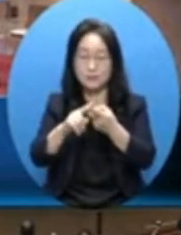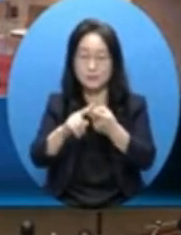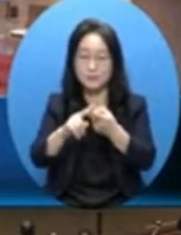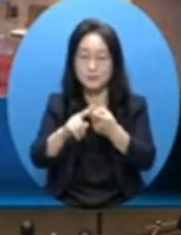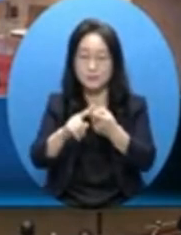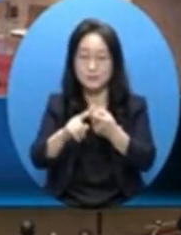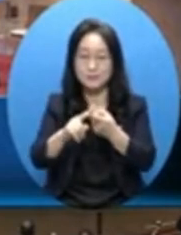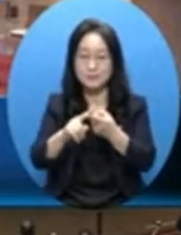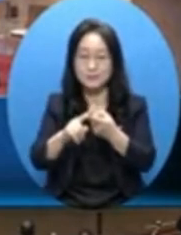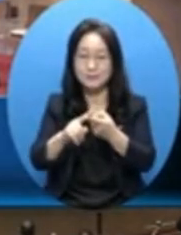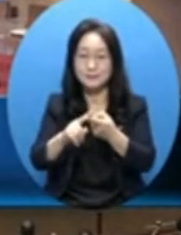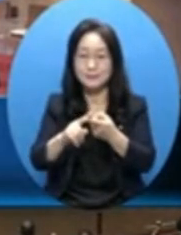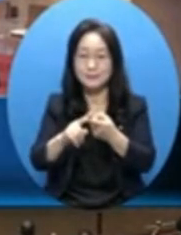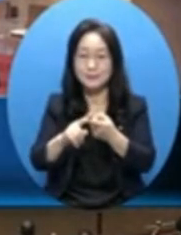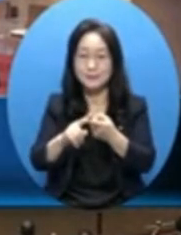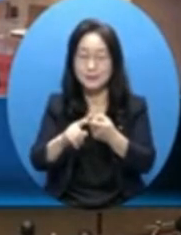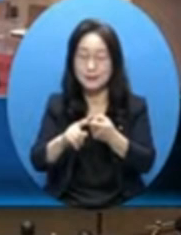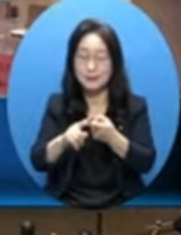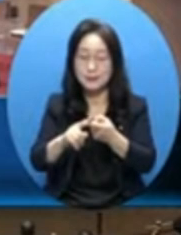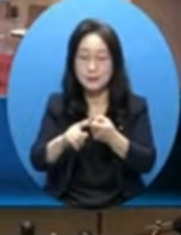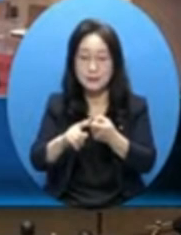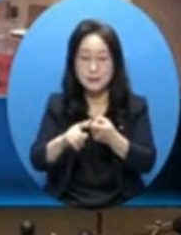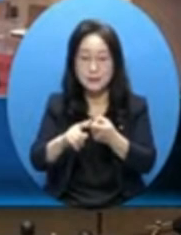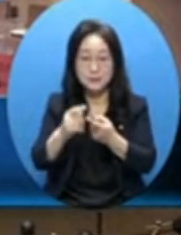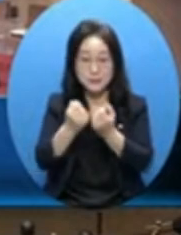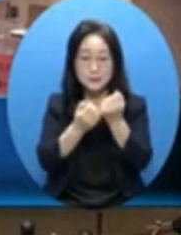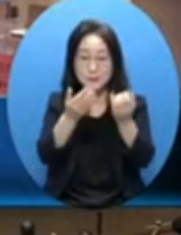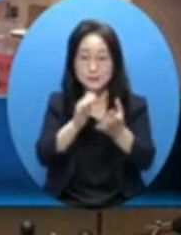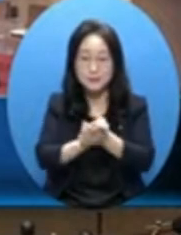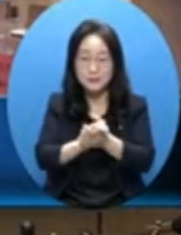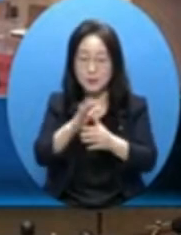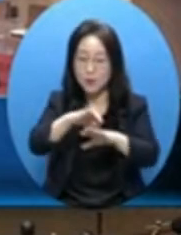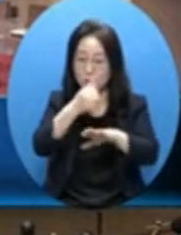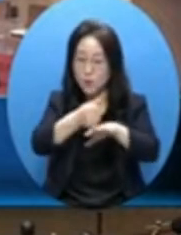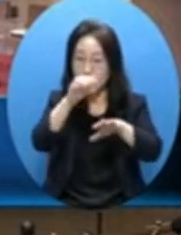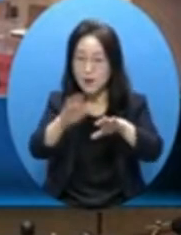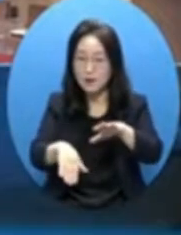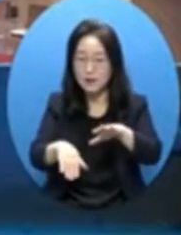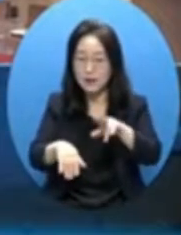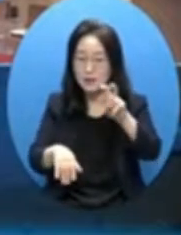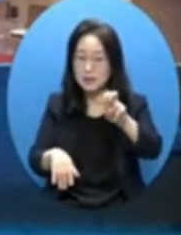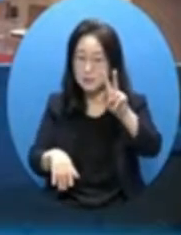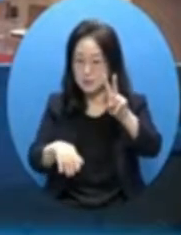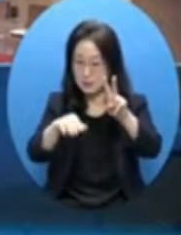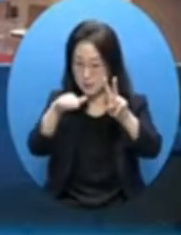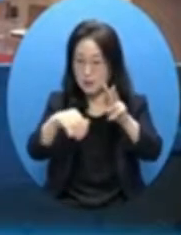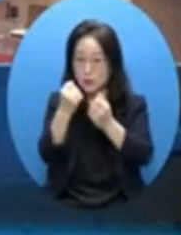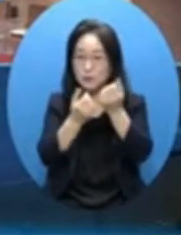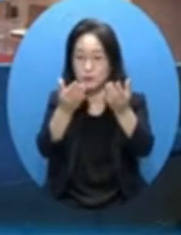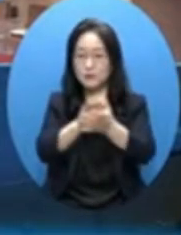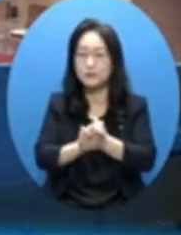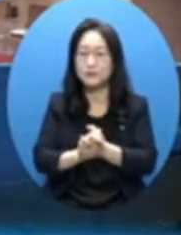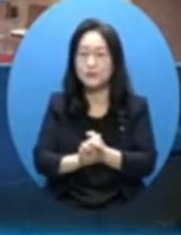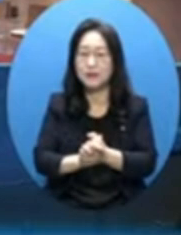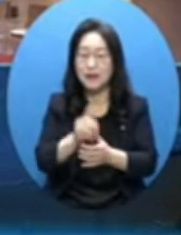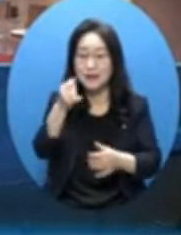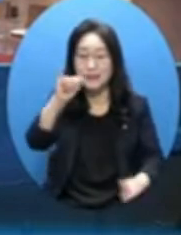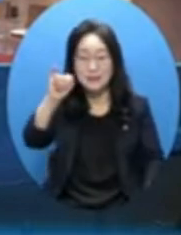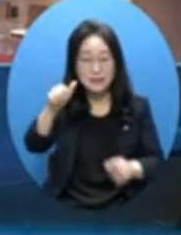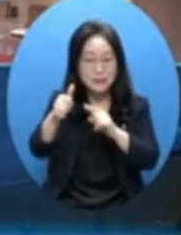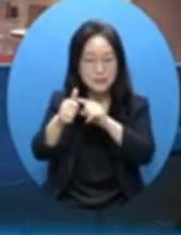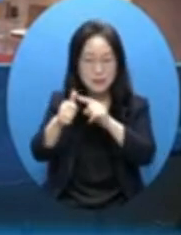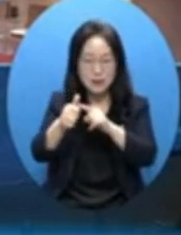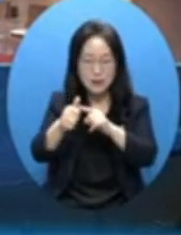그 뒤에 열왕기하 20장 2절 3절에 여기까지 설명하고 있습니다. 히스기야가